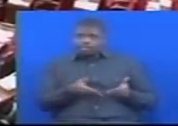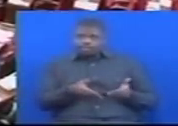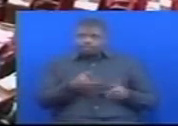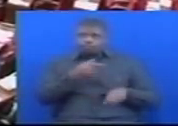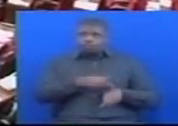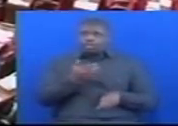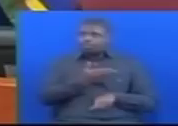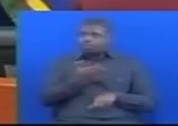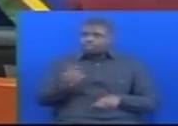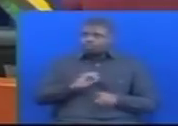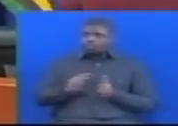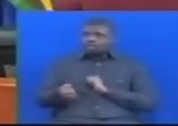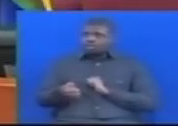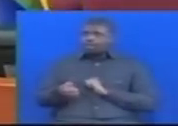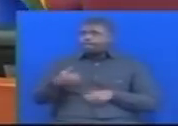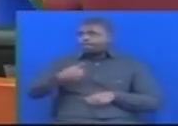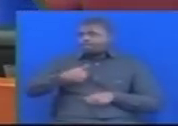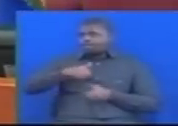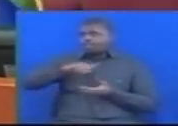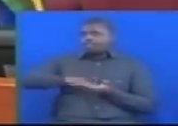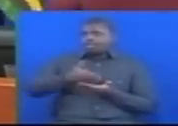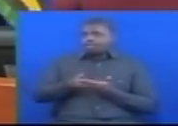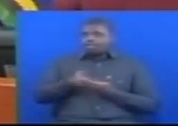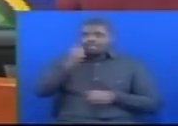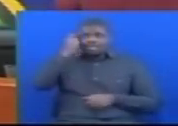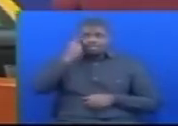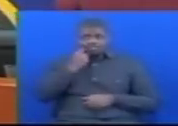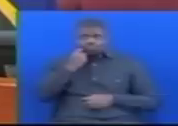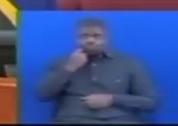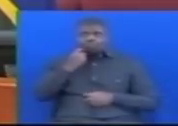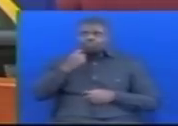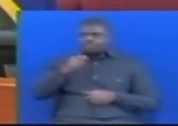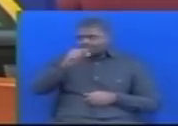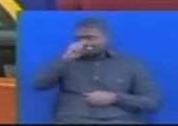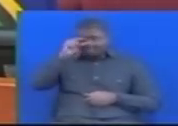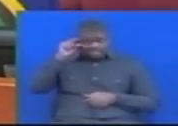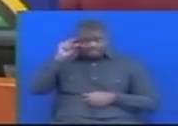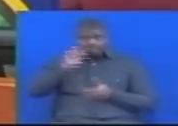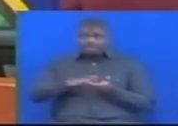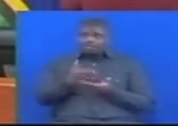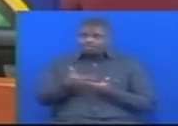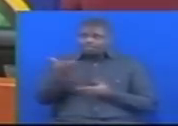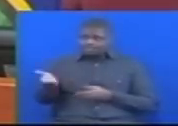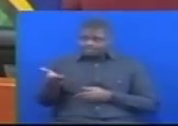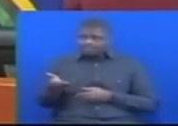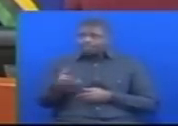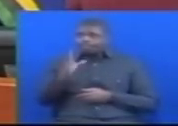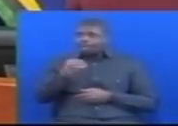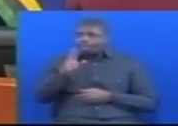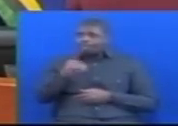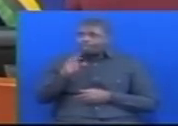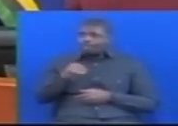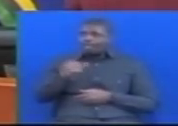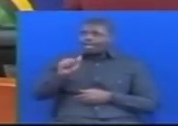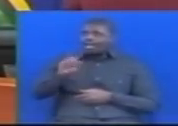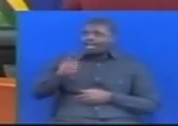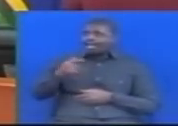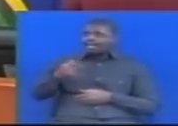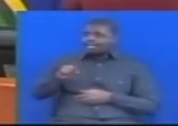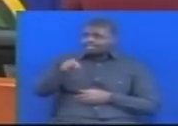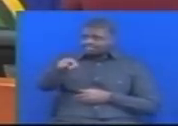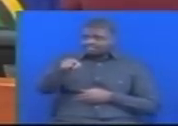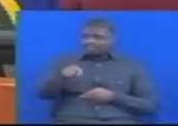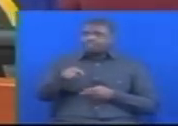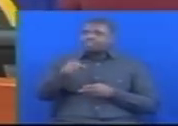Wageni wasikilizaji wa Bunge Radio, kufikia hapa ndo tunafikia tamati ya kipindi cha maswali na majibu asubuhi hii ya